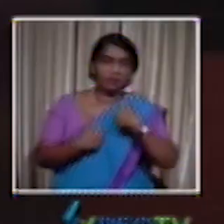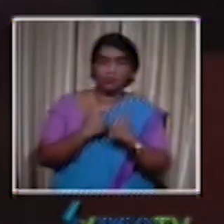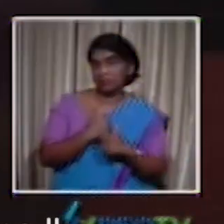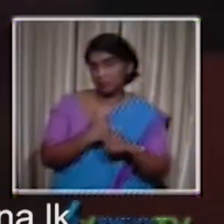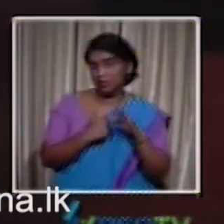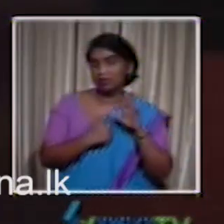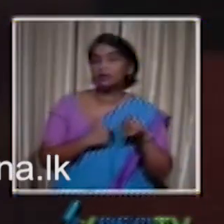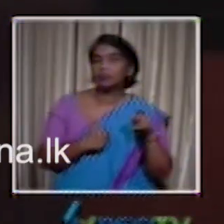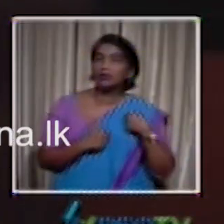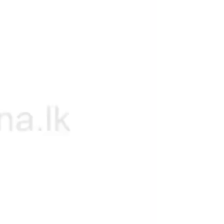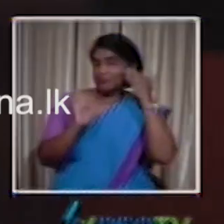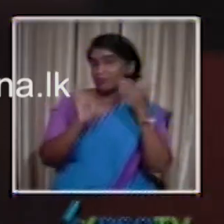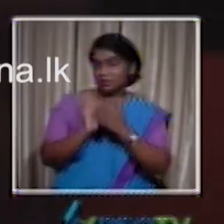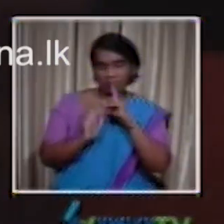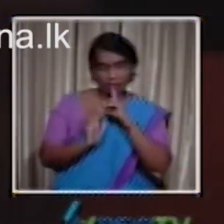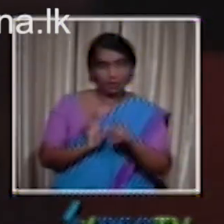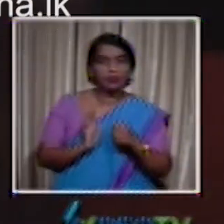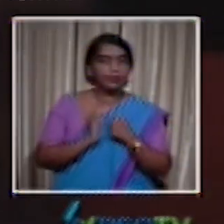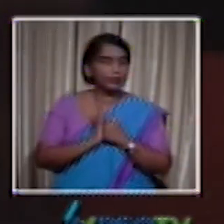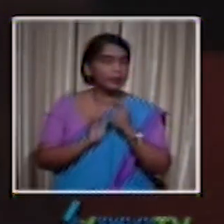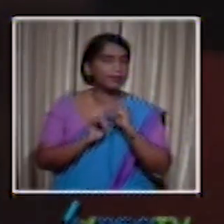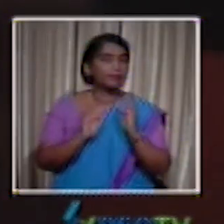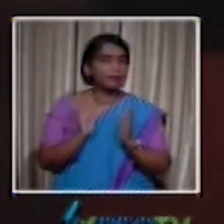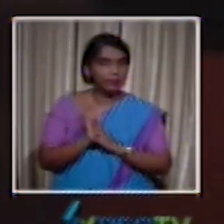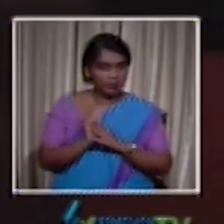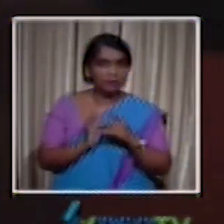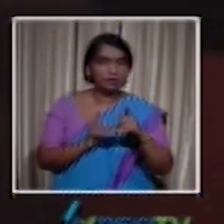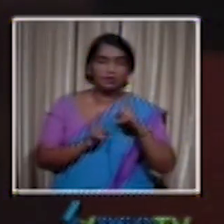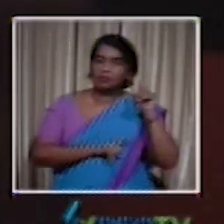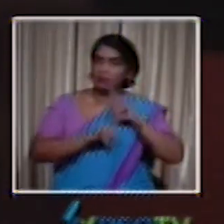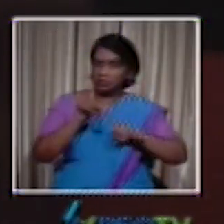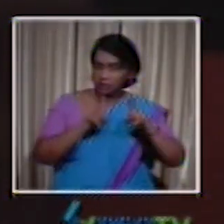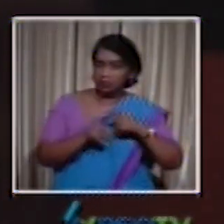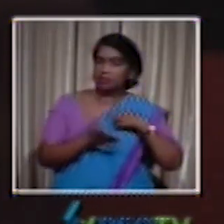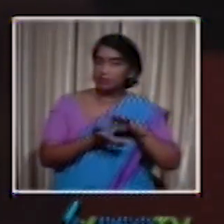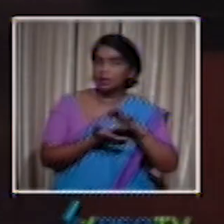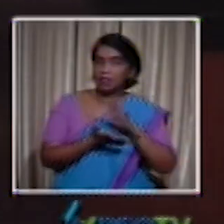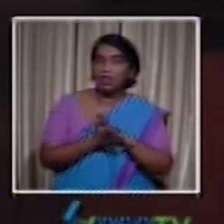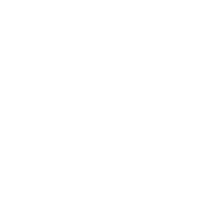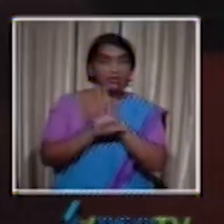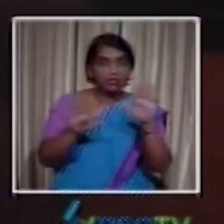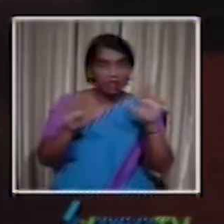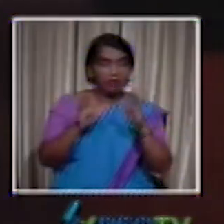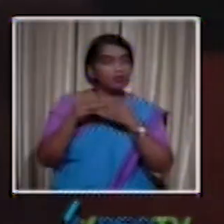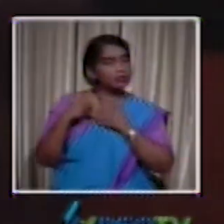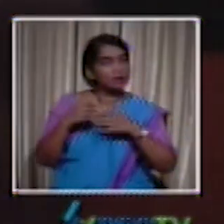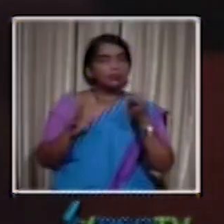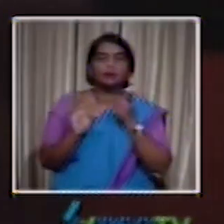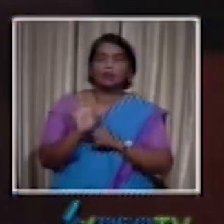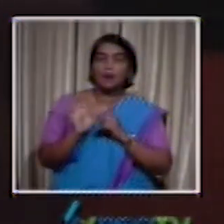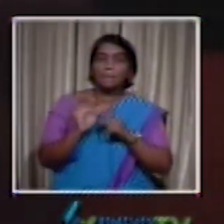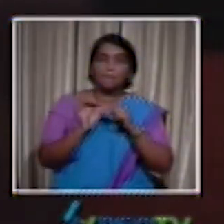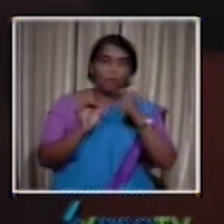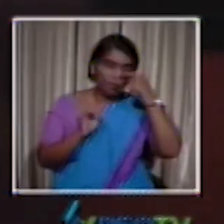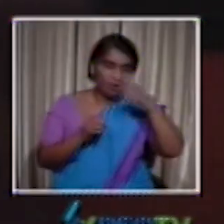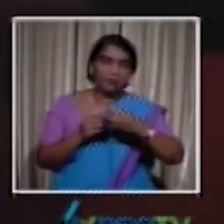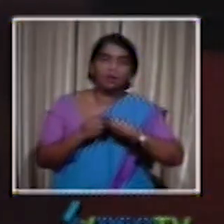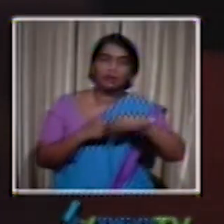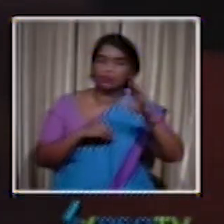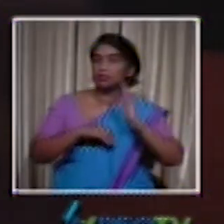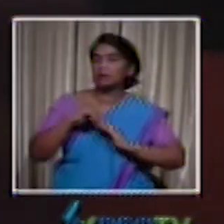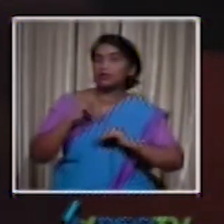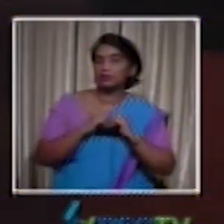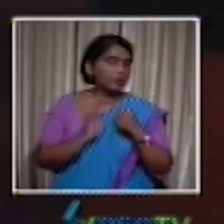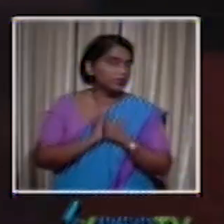වෙන්න අපි විශ්වාස කරනවා අපි ගරු අග්‍රාමාත්‍යතුමත් එක්ක පවත් සාකච්ඡාවත් අපි තීරණය කරේ 19 වෙනිදා ඉඳලා අකණ්ඩව භූමිතෙල් ලබා දීමේ